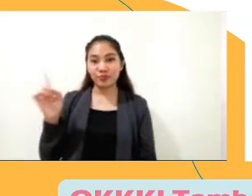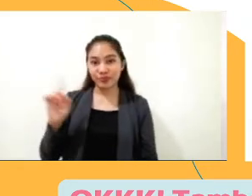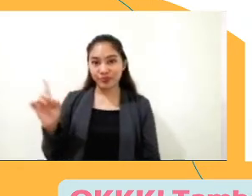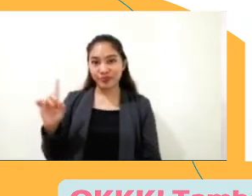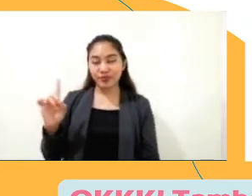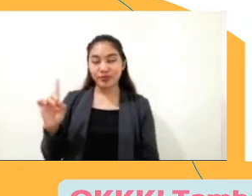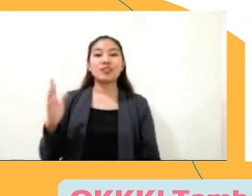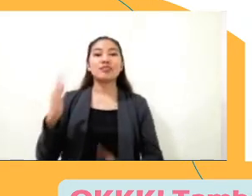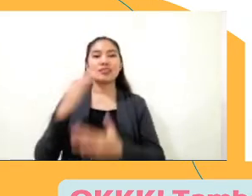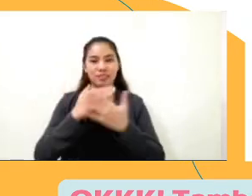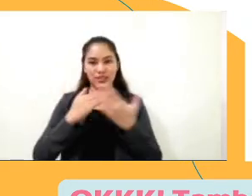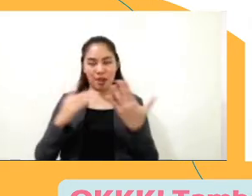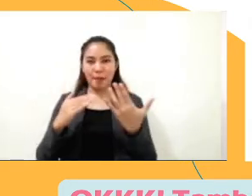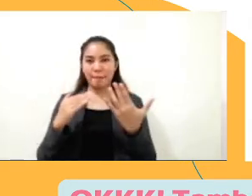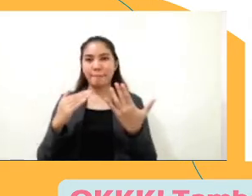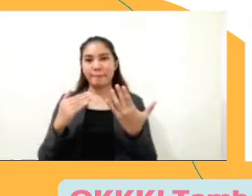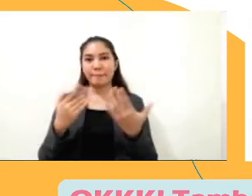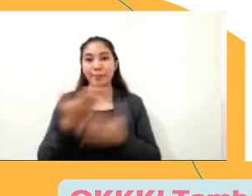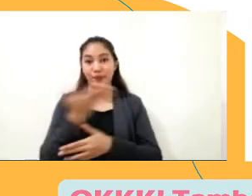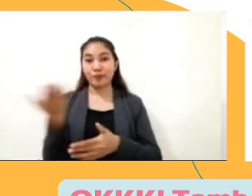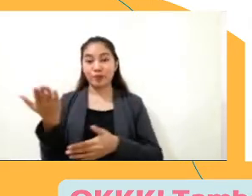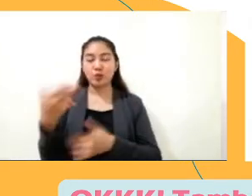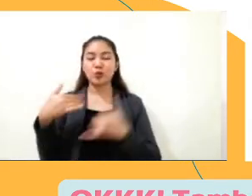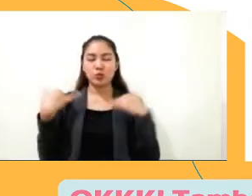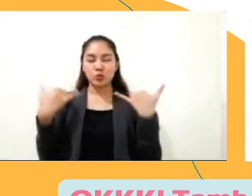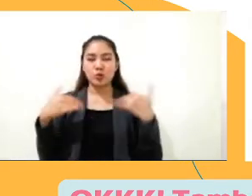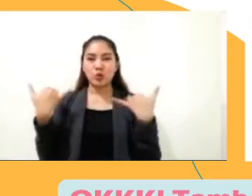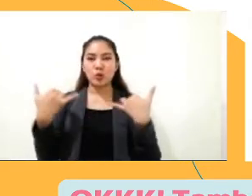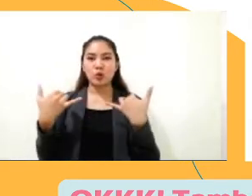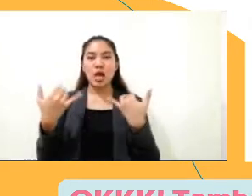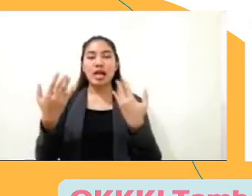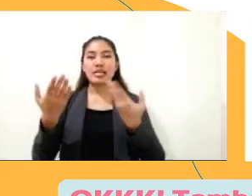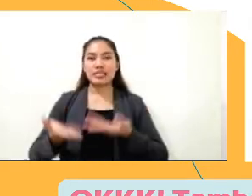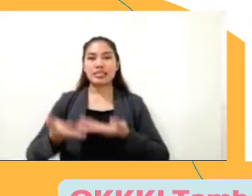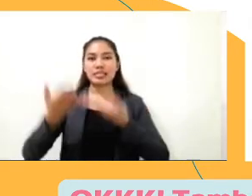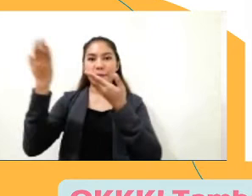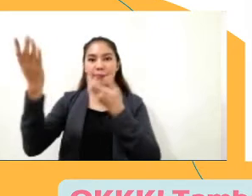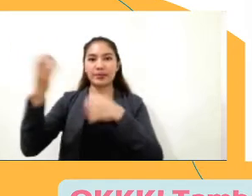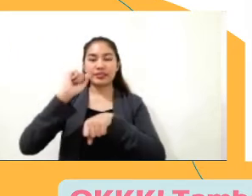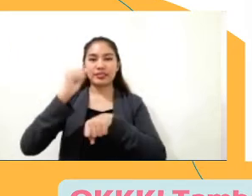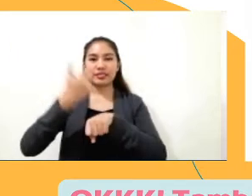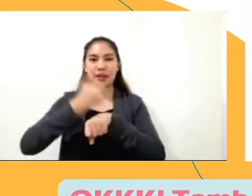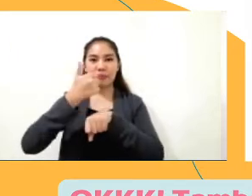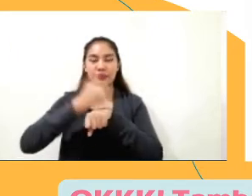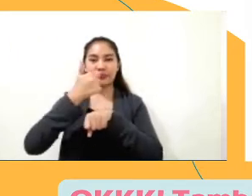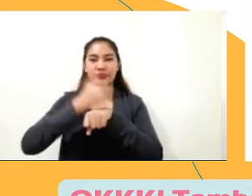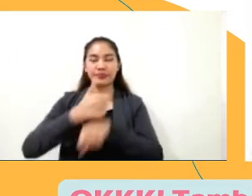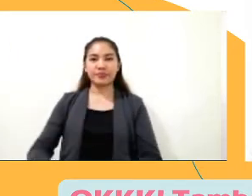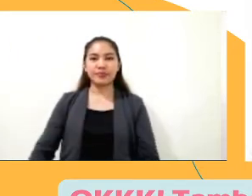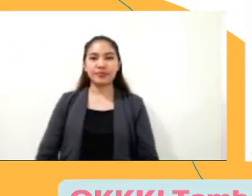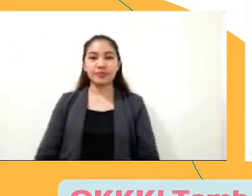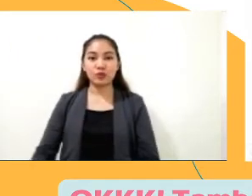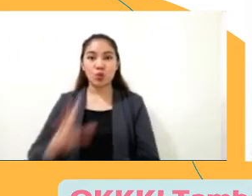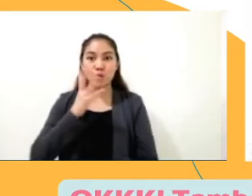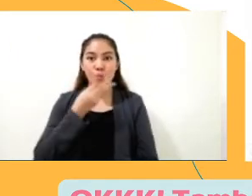ilan sa mga katambayers na nagpadala ng kanilang mga takdang aralin. Sino ba ang una?